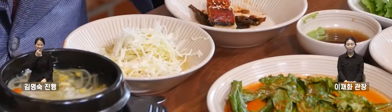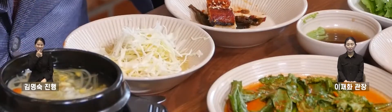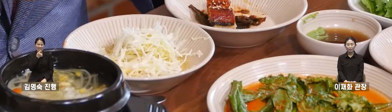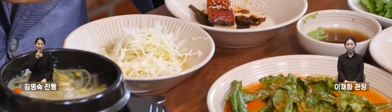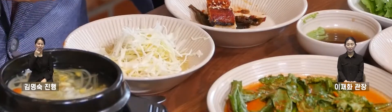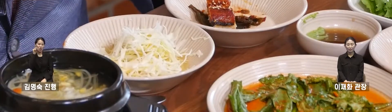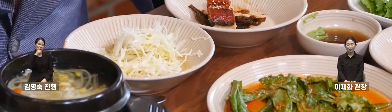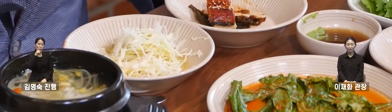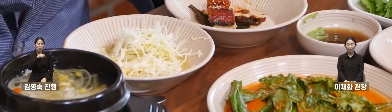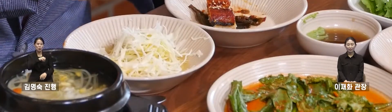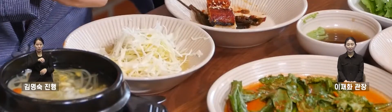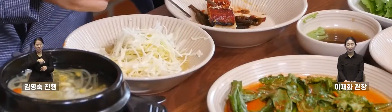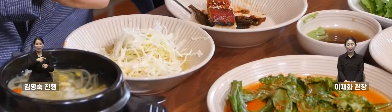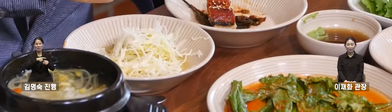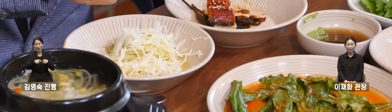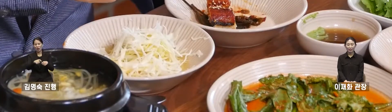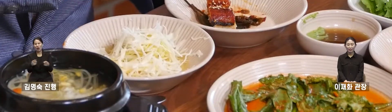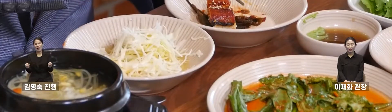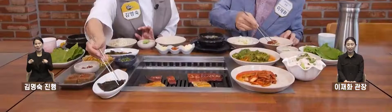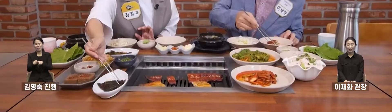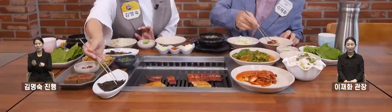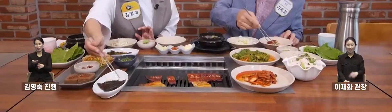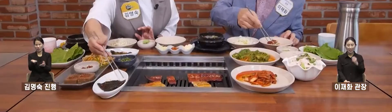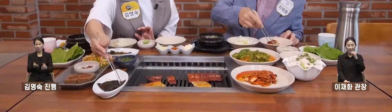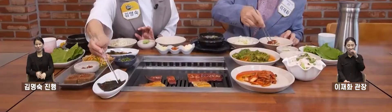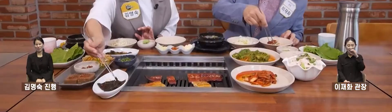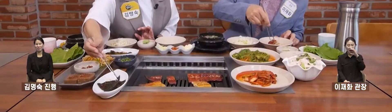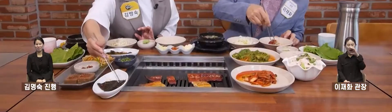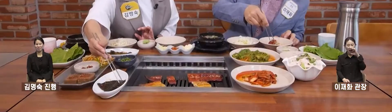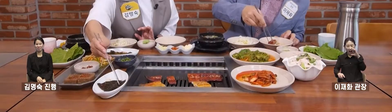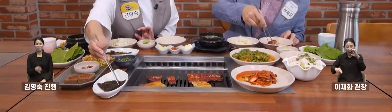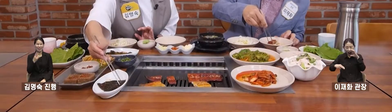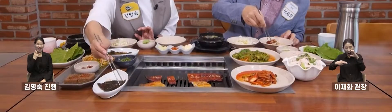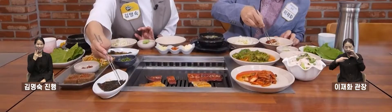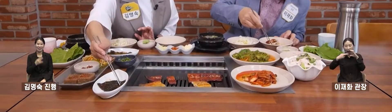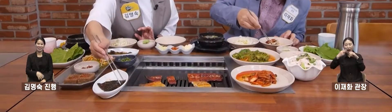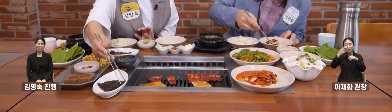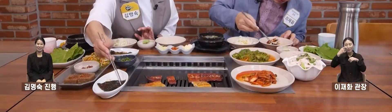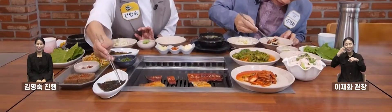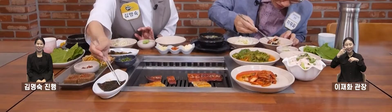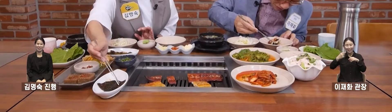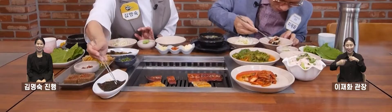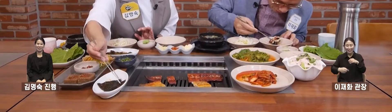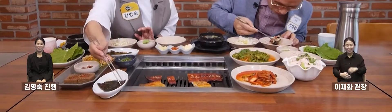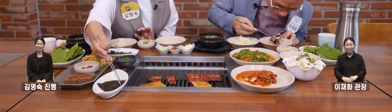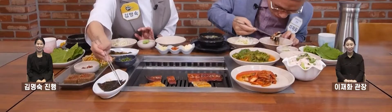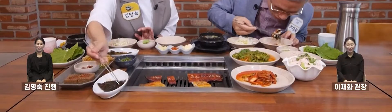예. 자, 그러면 한번 입을 크게 벌리고 한번 먹어보겠습니다.